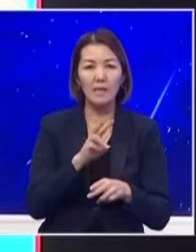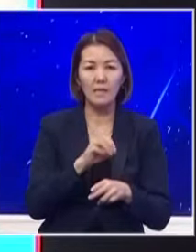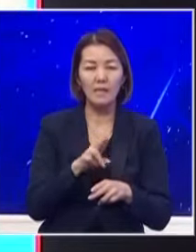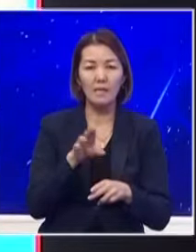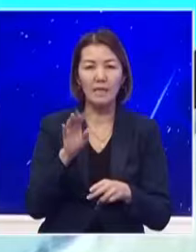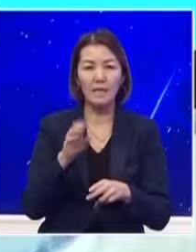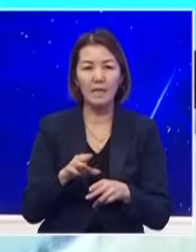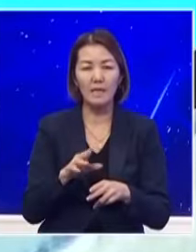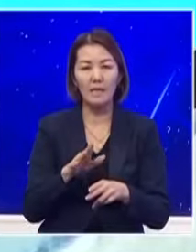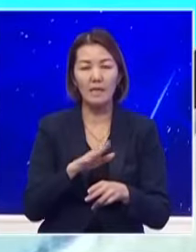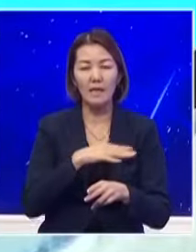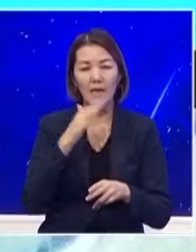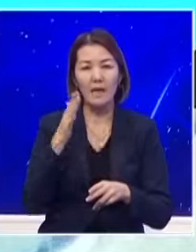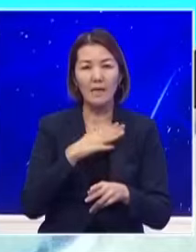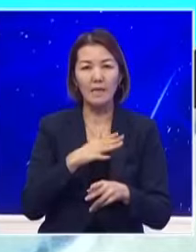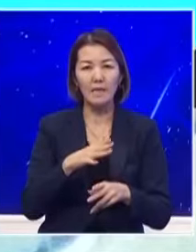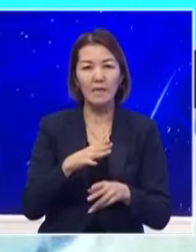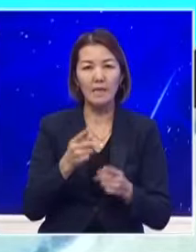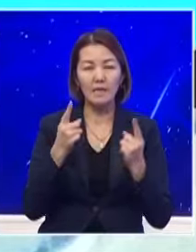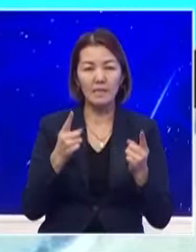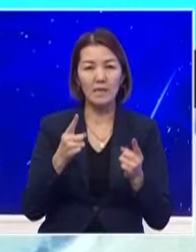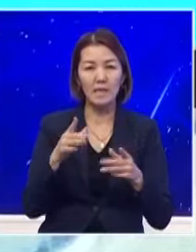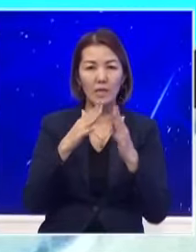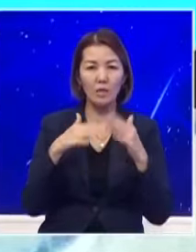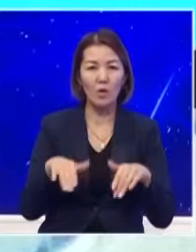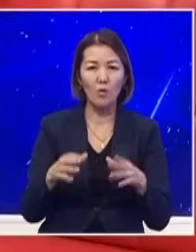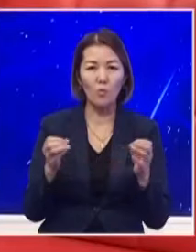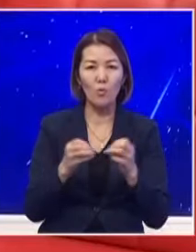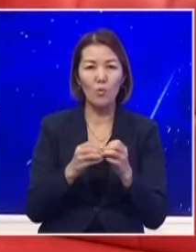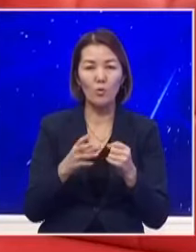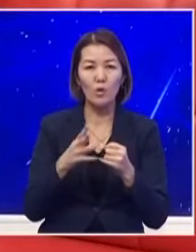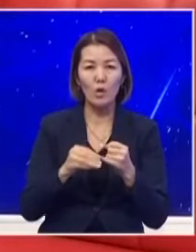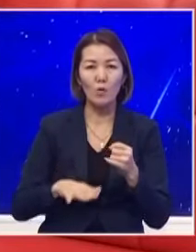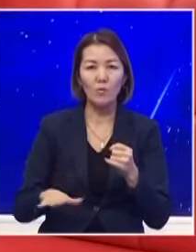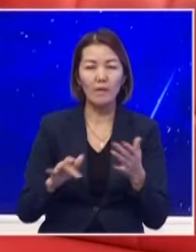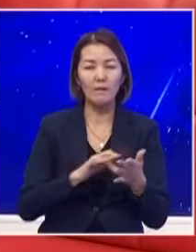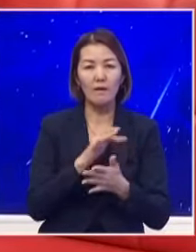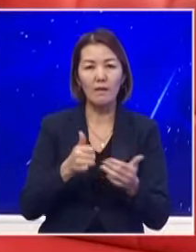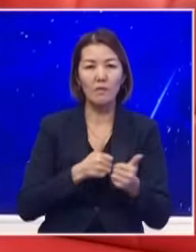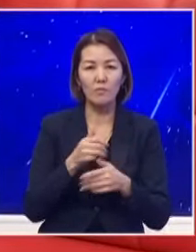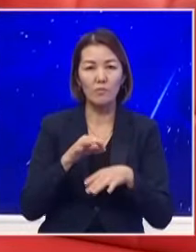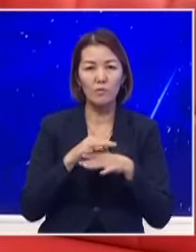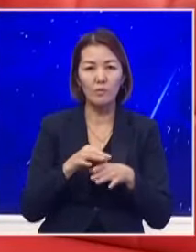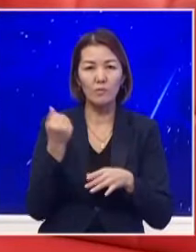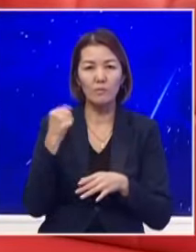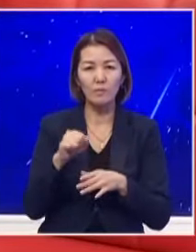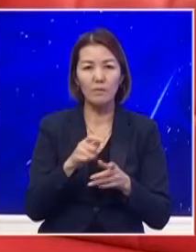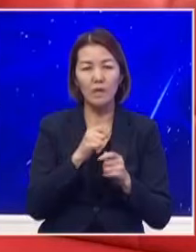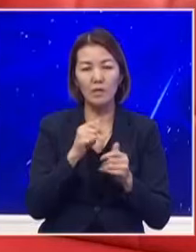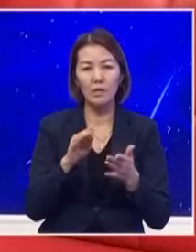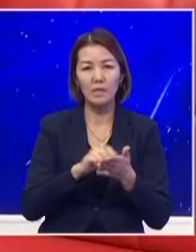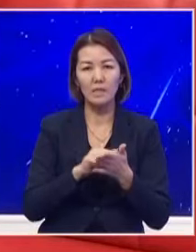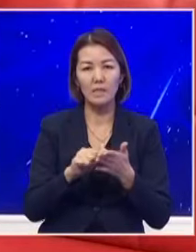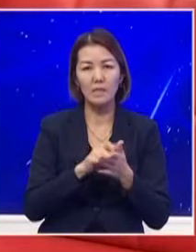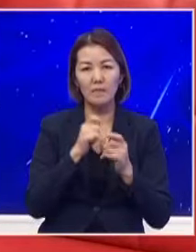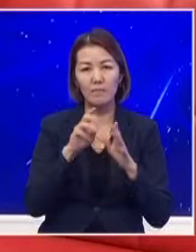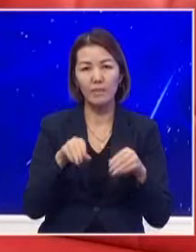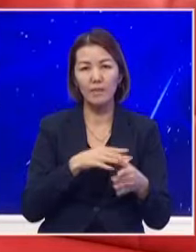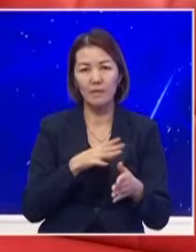Келін, Әке Асқар Таум атты 10 аудандық және қалалық конкурстар өтіп, байқау жеңімпаздары ақшалай сыйлықтар мен